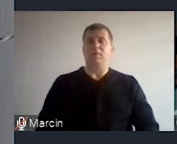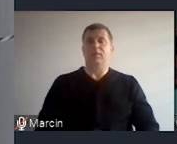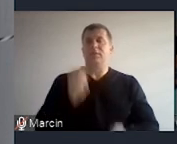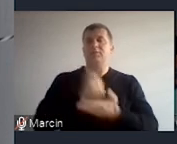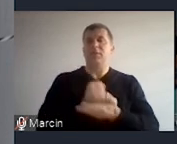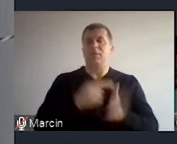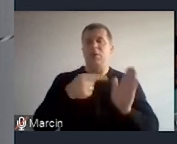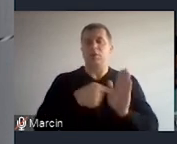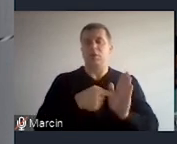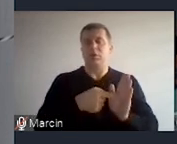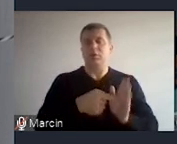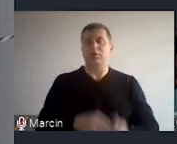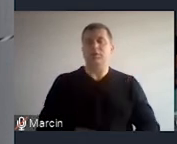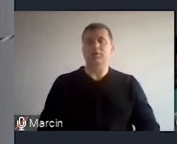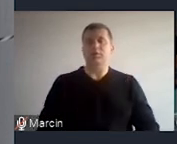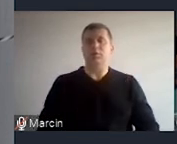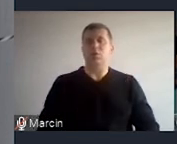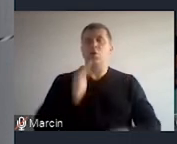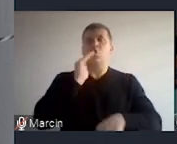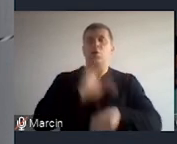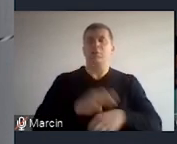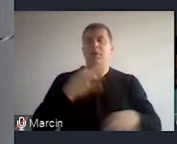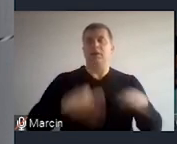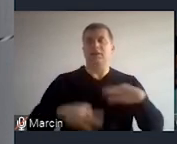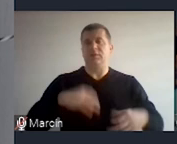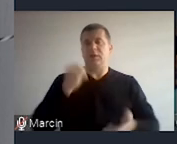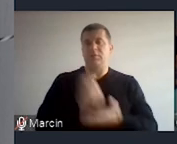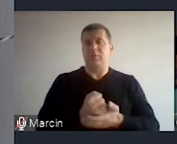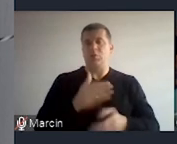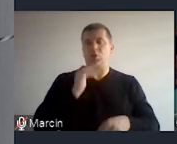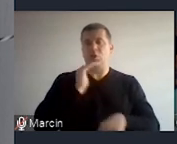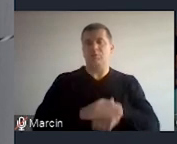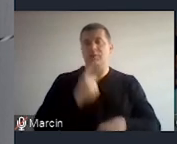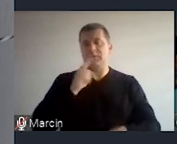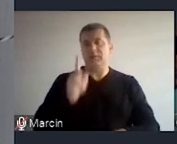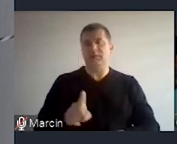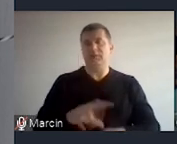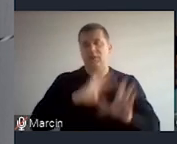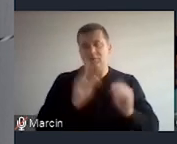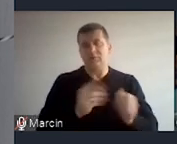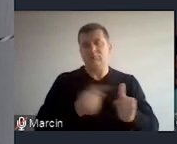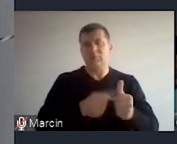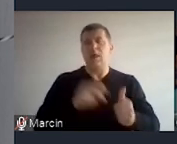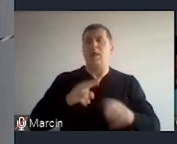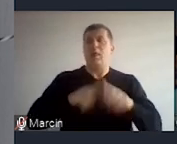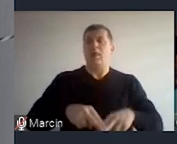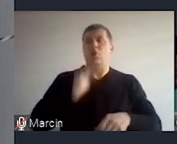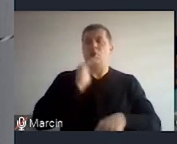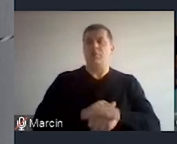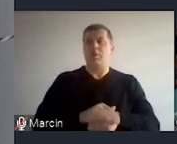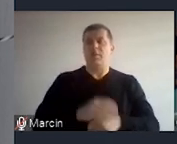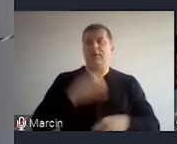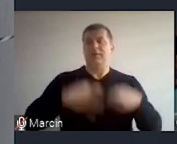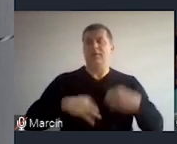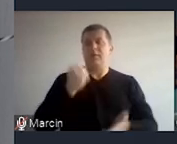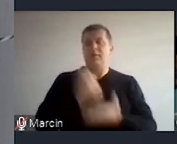kwestia dotycząca umów cywilnoprawnych. Już omówiłem Państwu wszystkie formy zaangażowania. Teraz umowa cywilnoprawna,